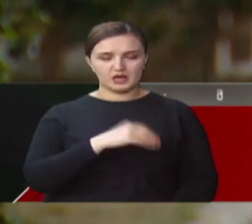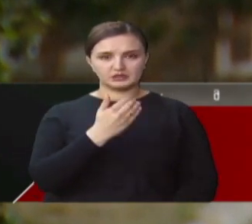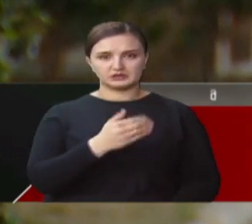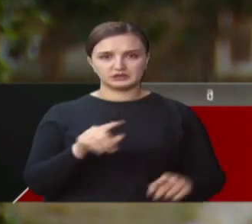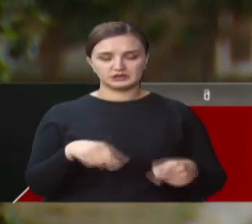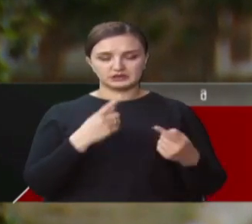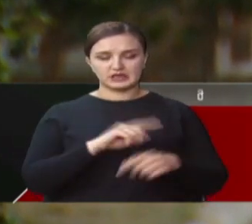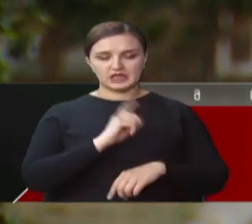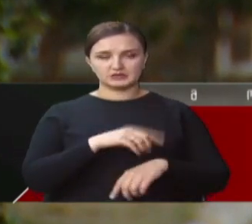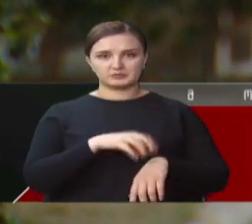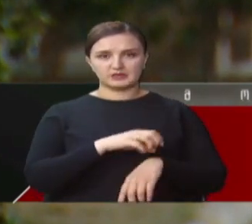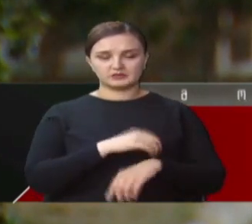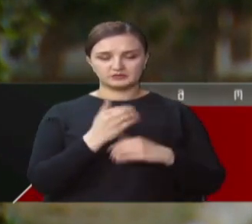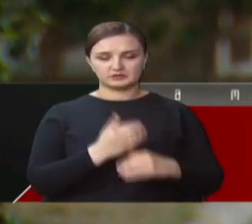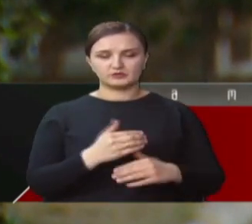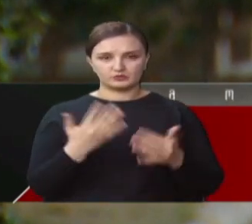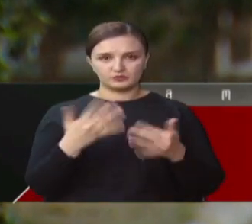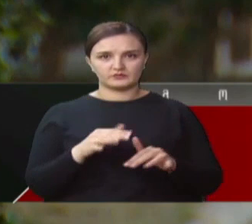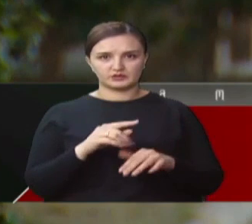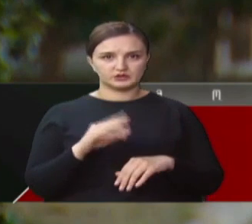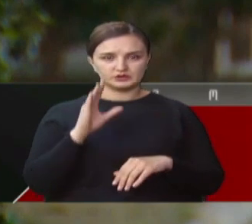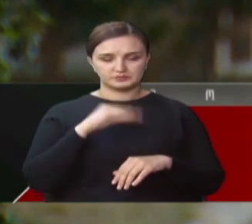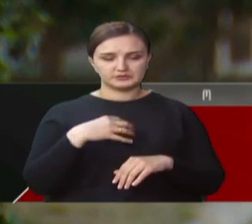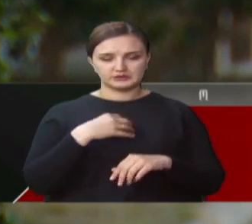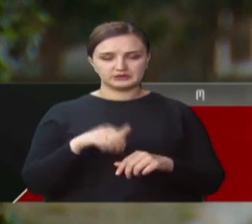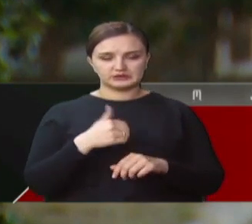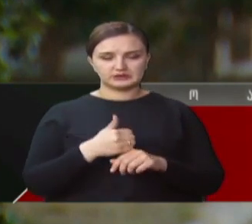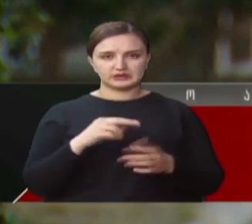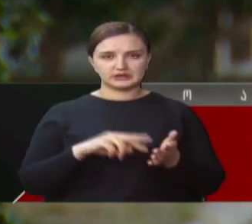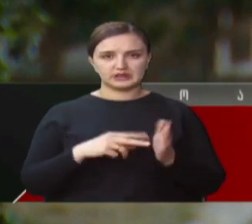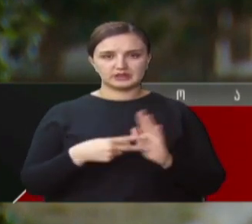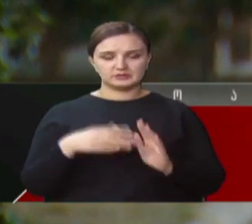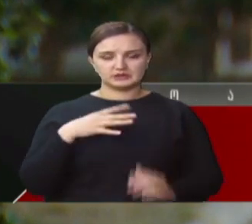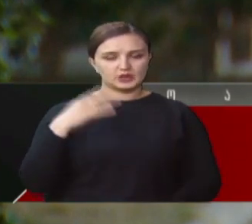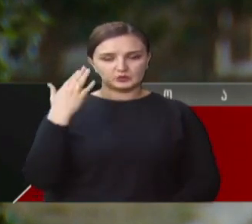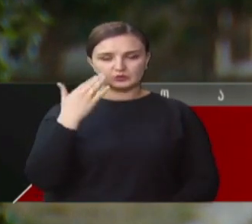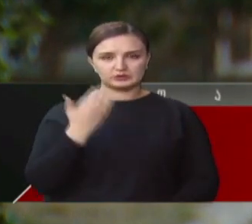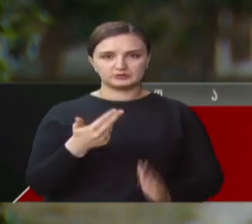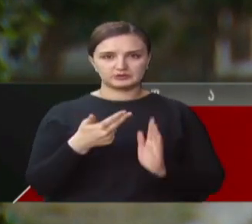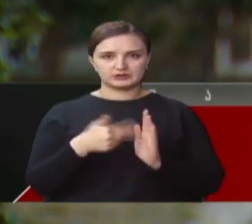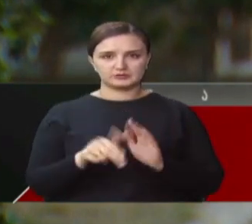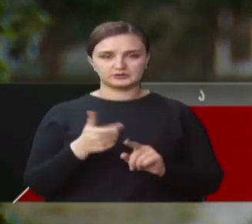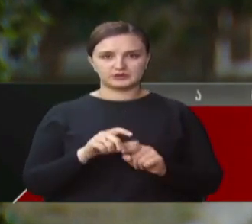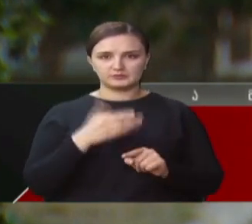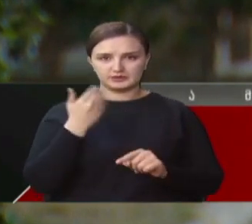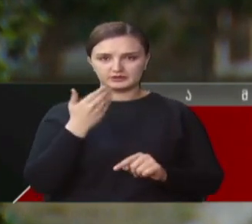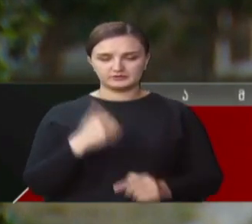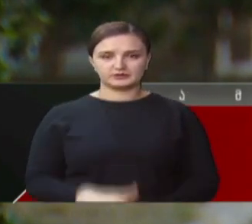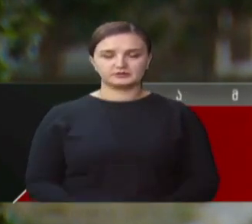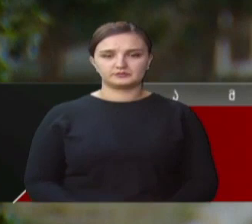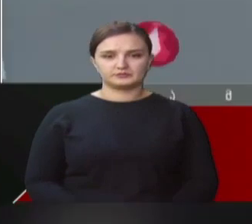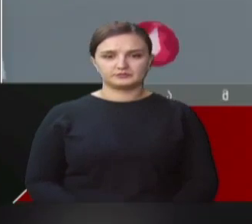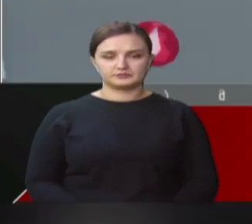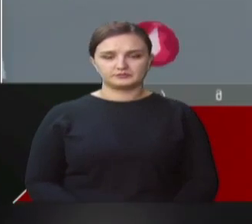პარტია, გაძლიერებული პარტია უკვე შეძლებს ძირითადი ამოცანის ქართული ოცნების დამარცხებას ძალიან მარტივად.